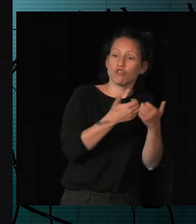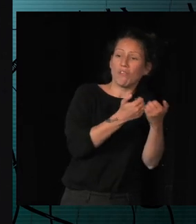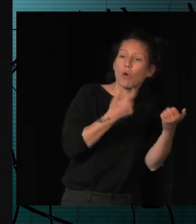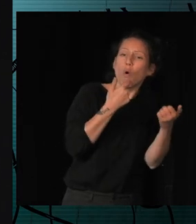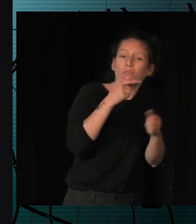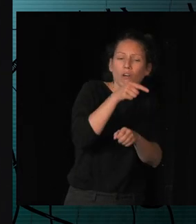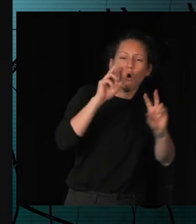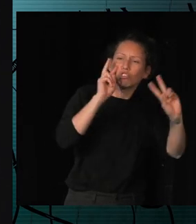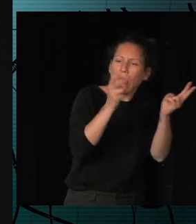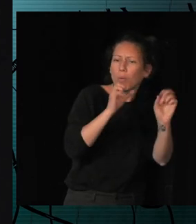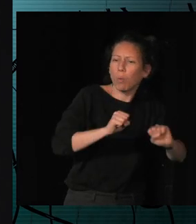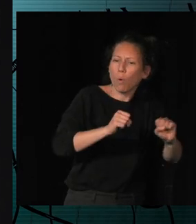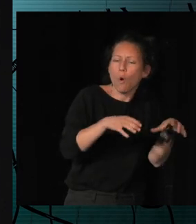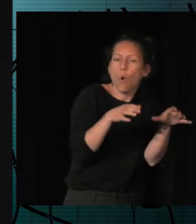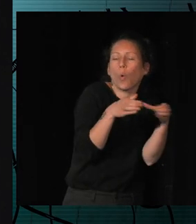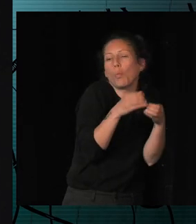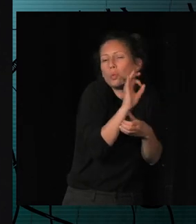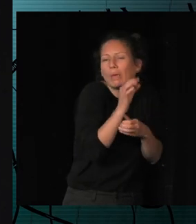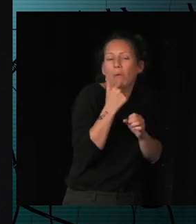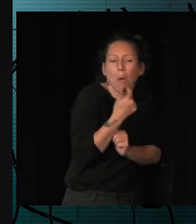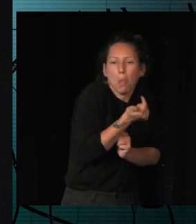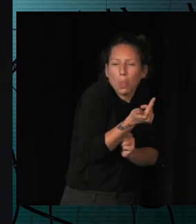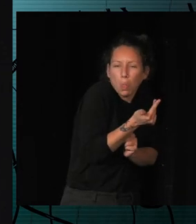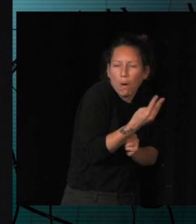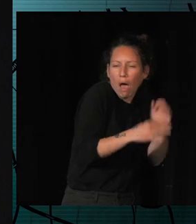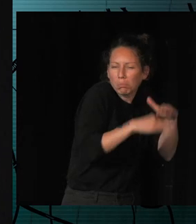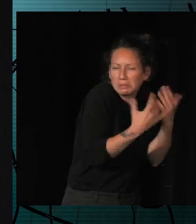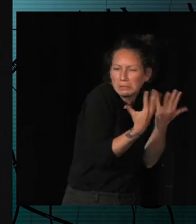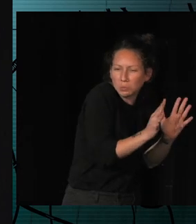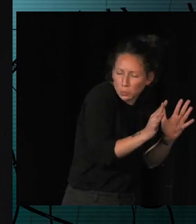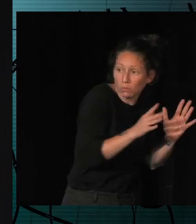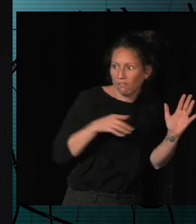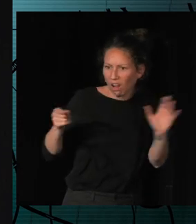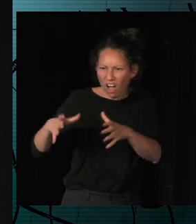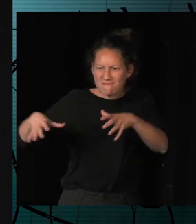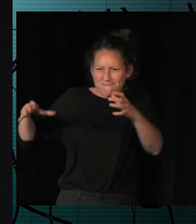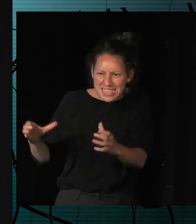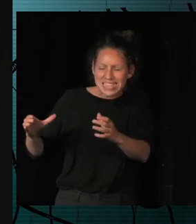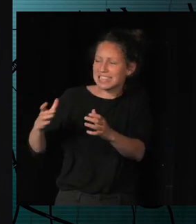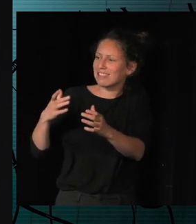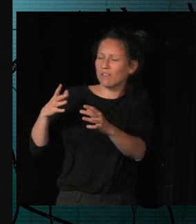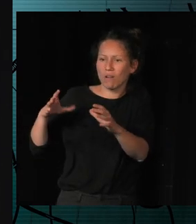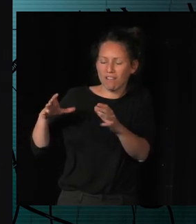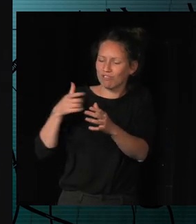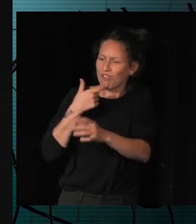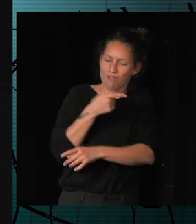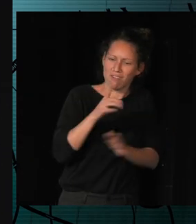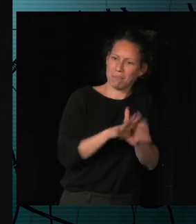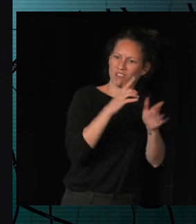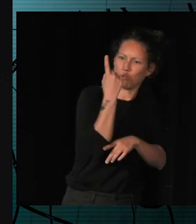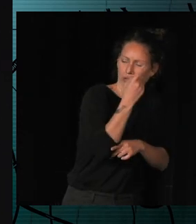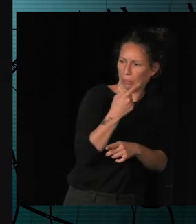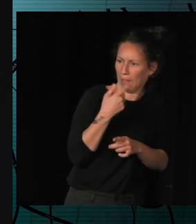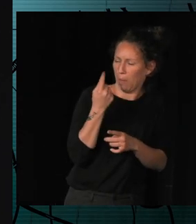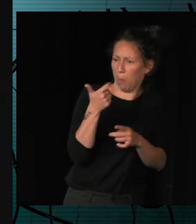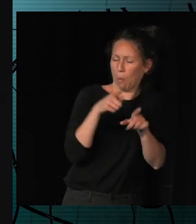quoi là on se retrouve avec un moment 50 personnes dans une même pièce je trouve qu'on perd un peu de cette dimension de la solitude non seulement la Perre par